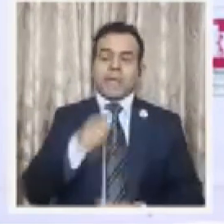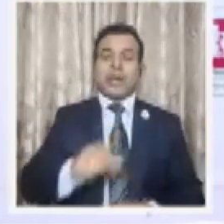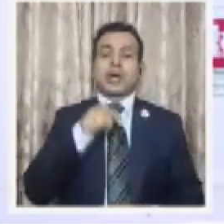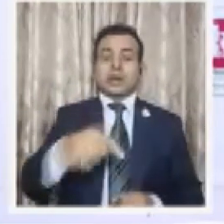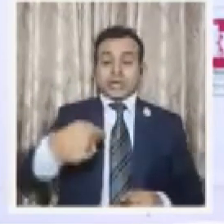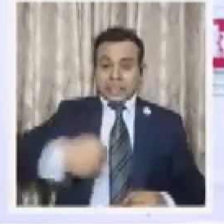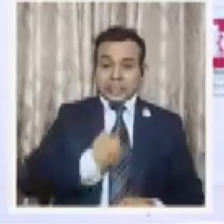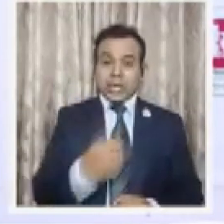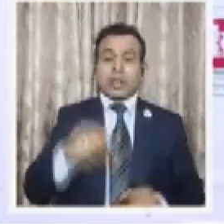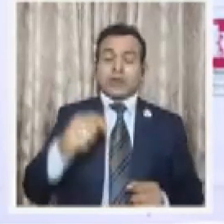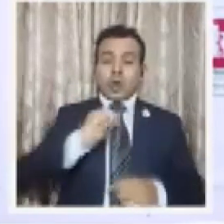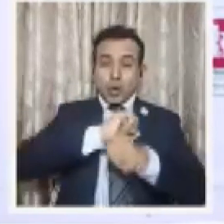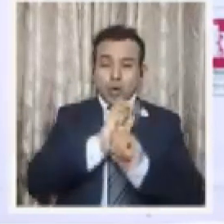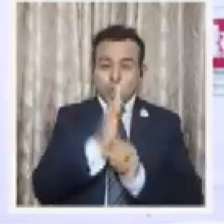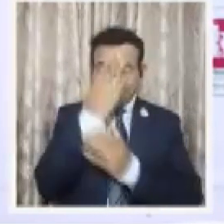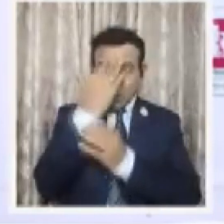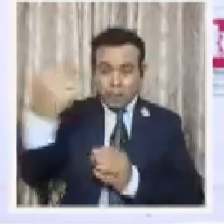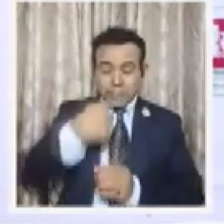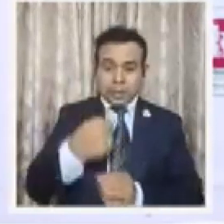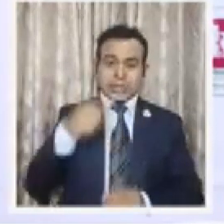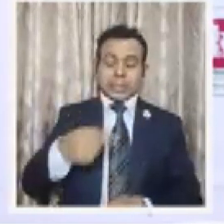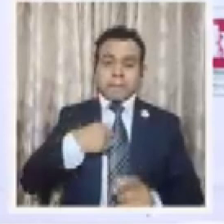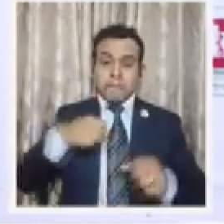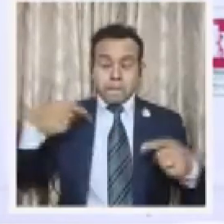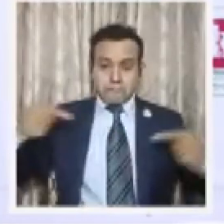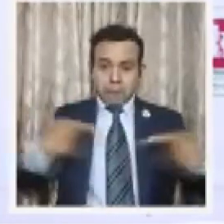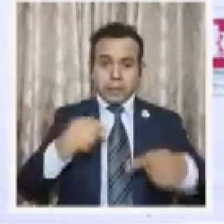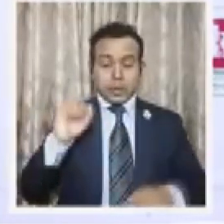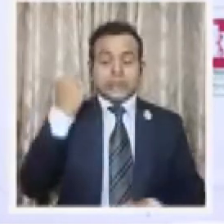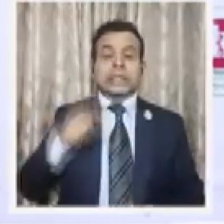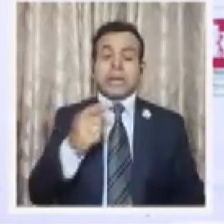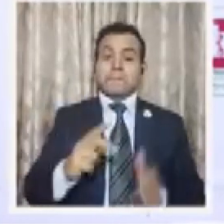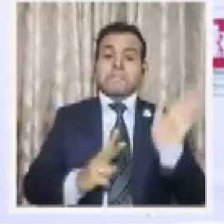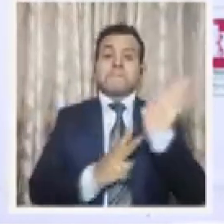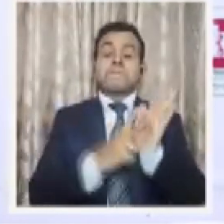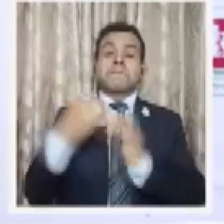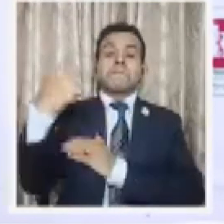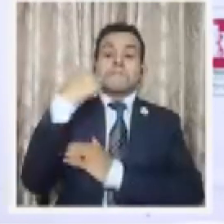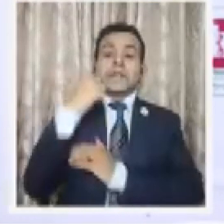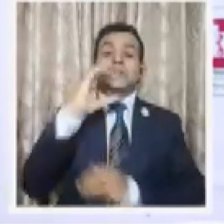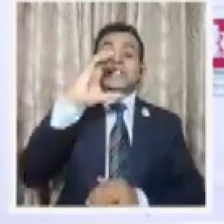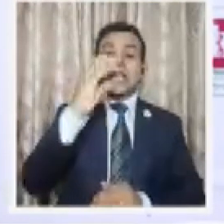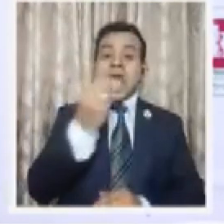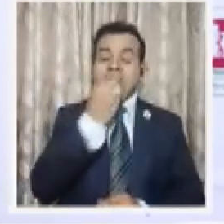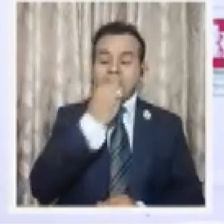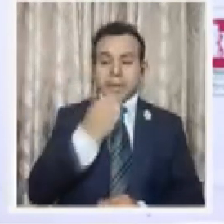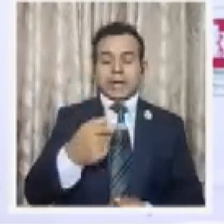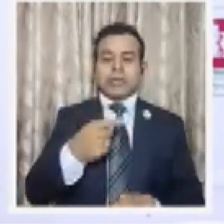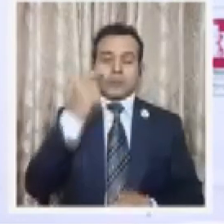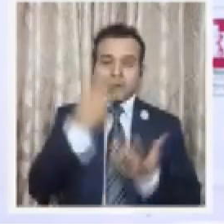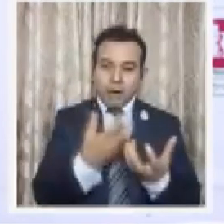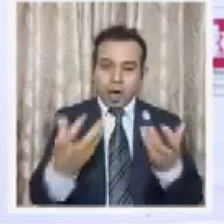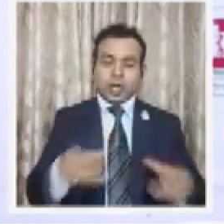জনসমাগমের এড়িয়ে চলা। তাছাড়াও রোগ প্রতিরোধের জন্য খাদ্য তালিকায় যে খাবারগুলোর কথা উল্লেখ করা হয় প্রতিনিয়তই, ভিটামিন